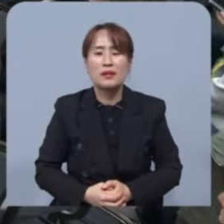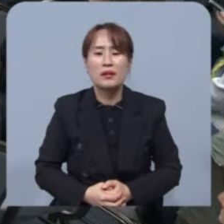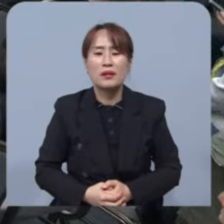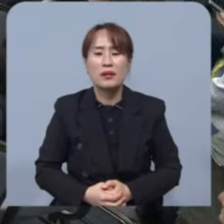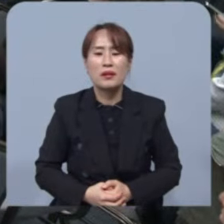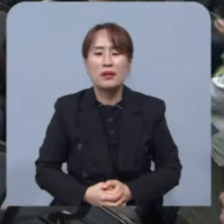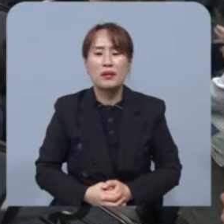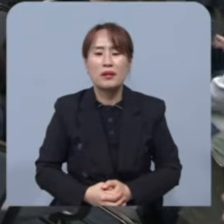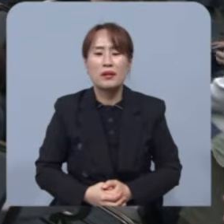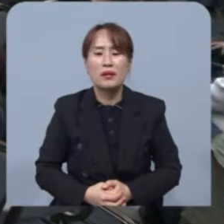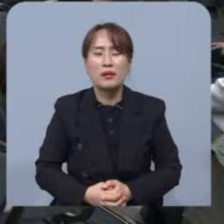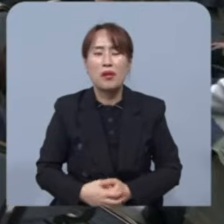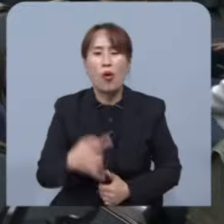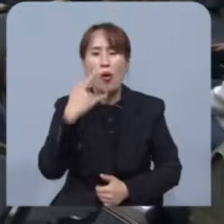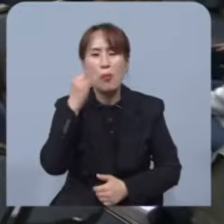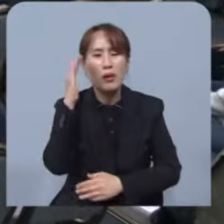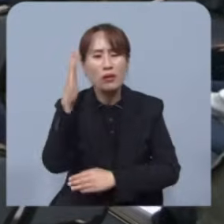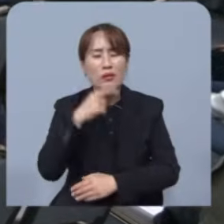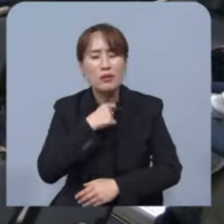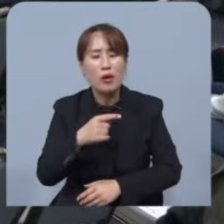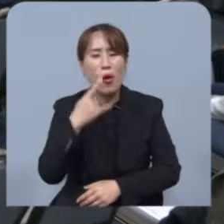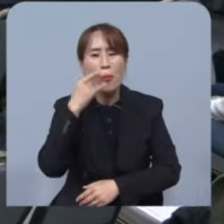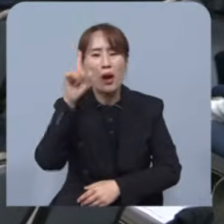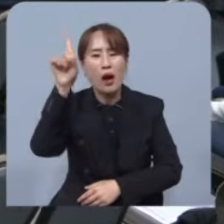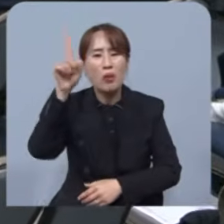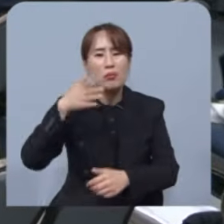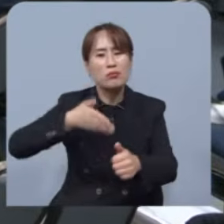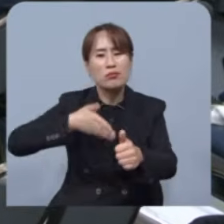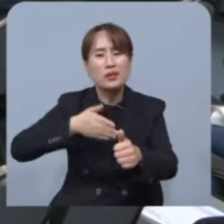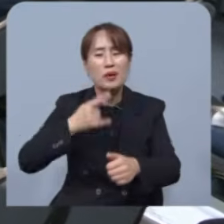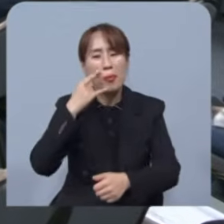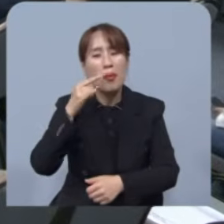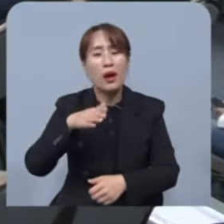엄마 아까 많이 얘기했는데 저 엄마 한번 하라고 하십시오.